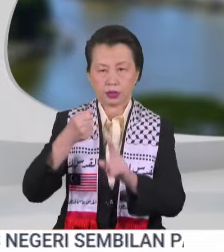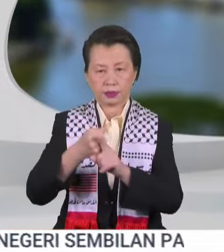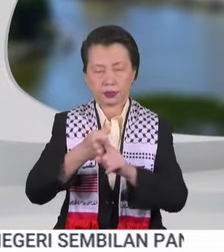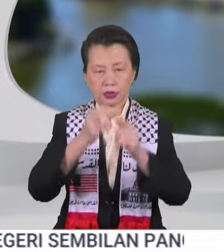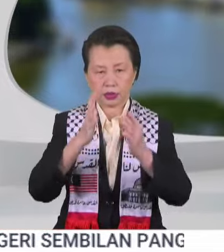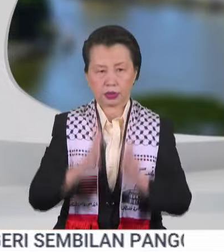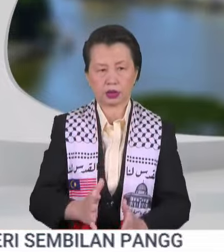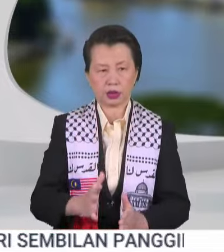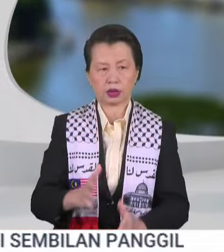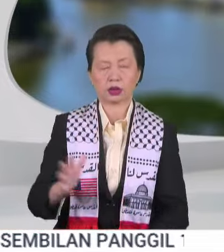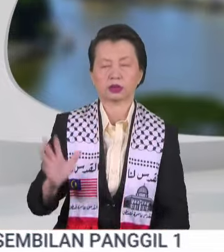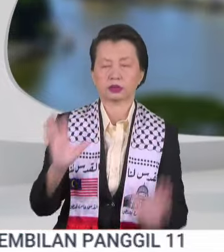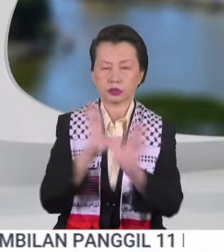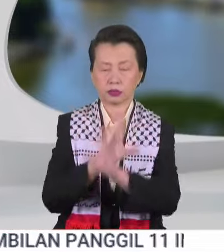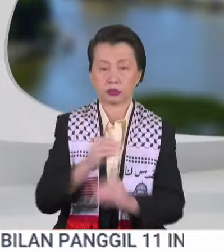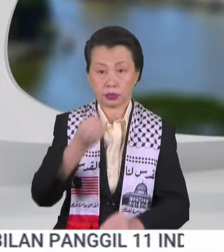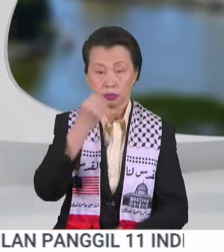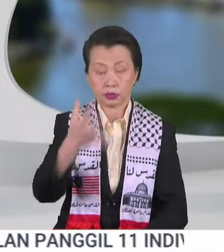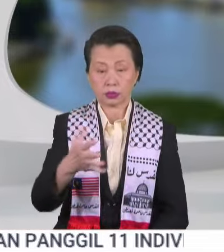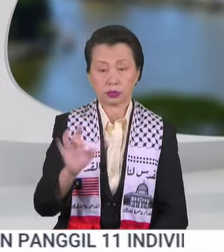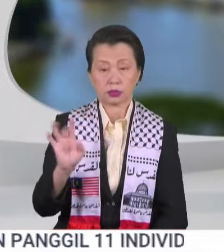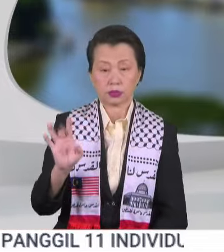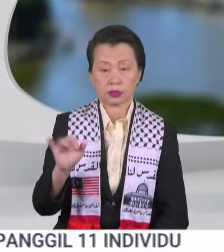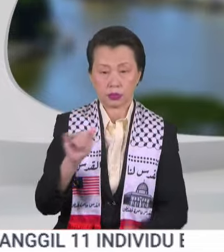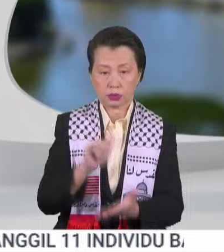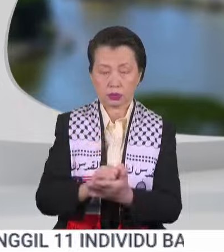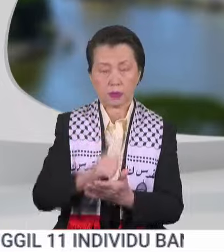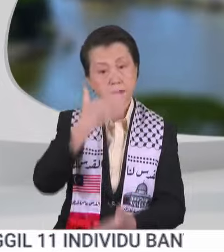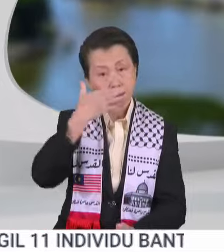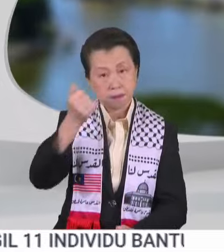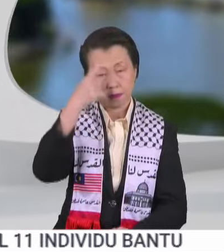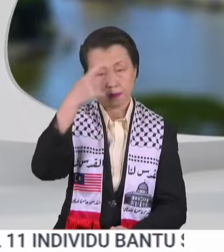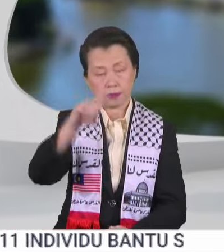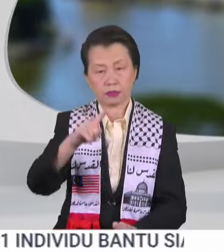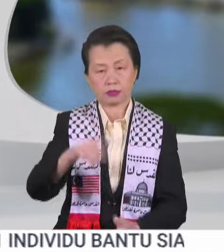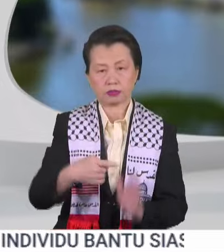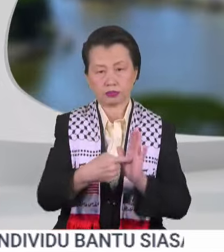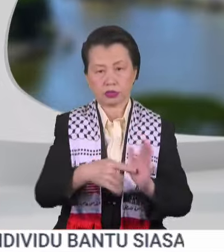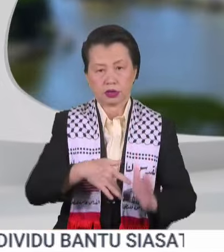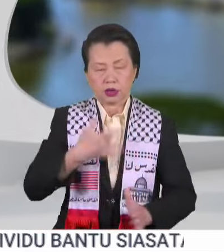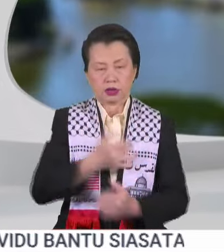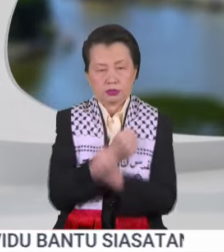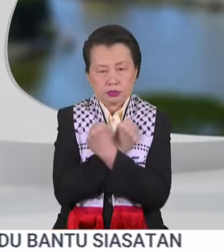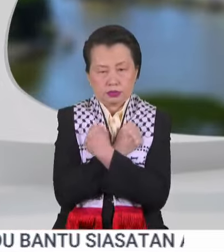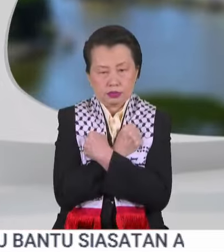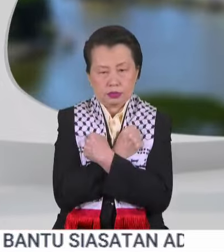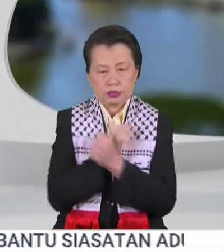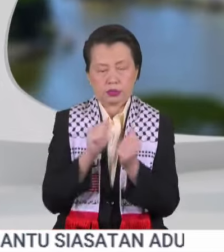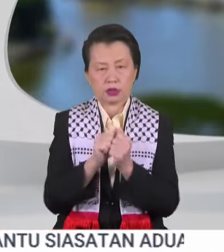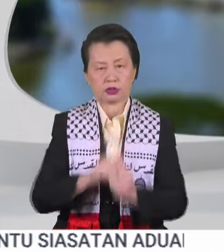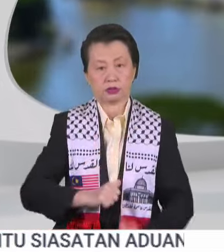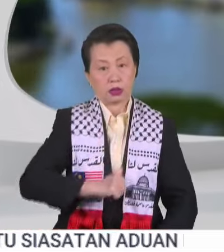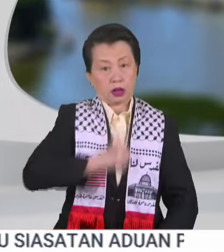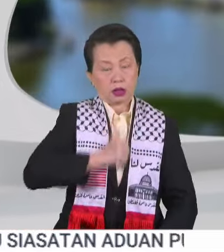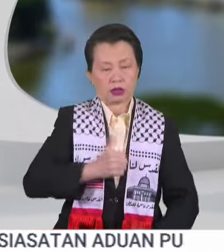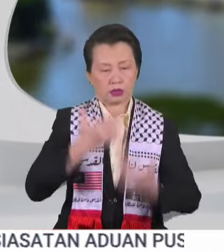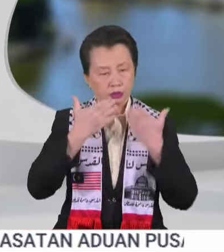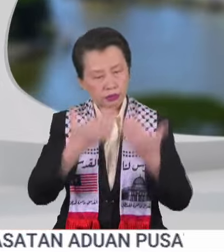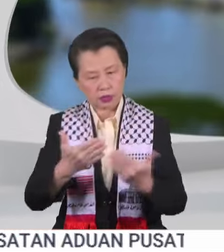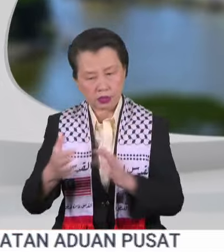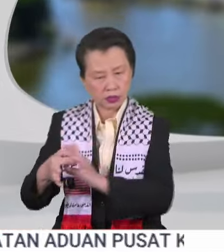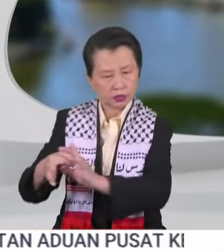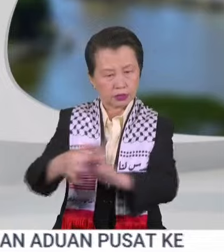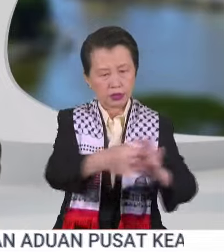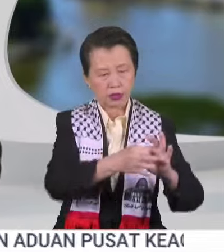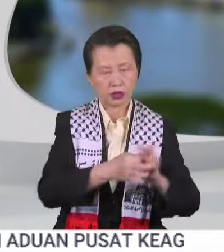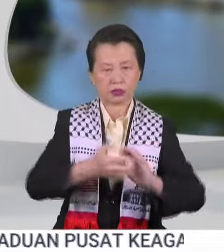Wan Azahan Wan Hamad memberitahu ia merupakan platform terbaik untuk melahirkan rasa cinta, kebanggaan dan menghargai kerjasama